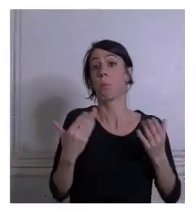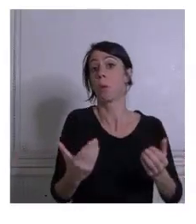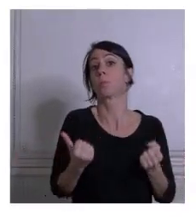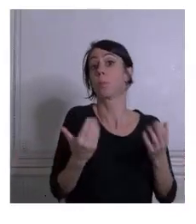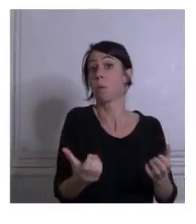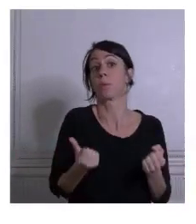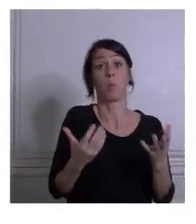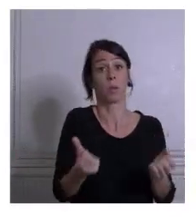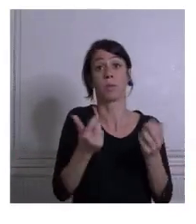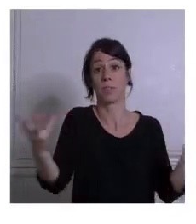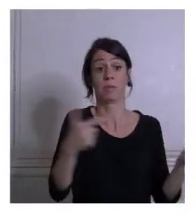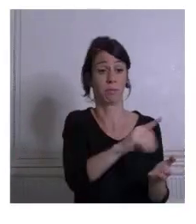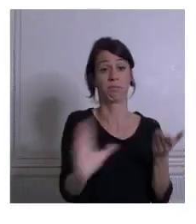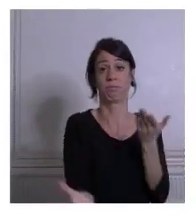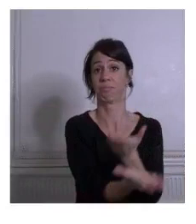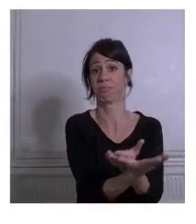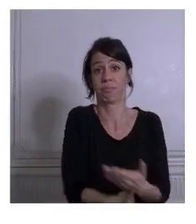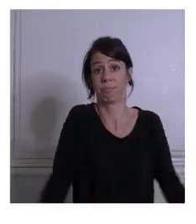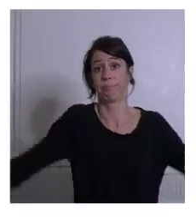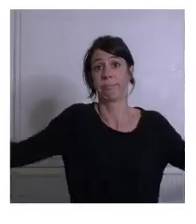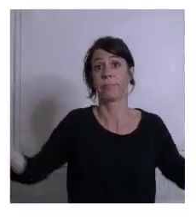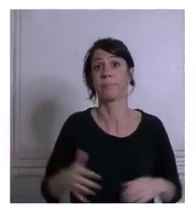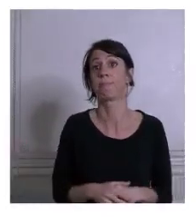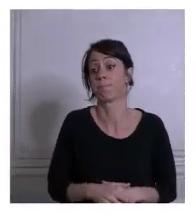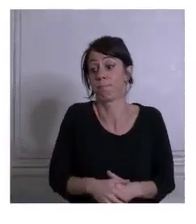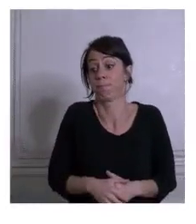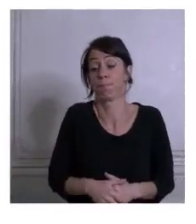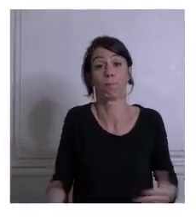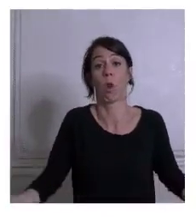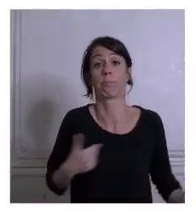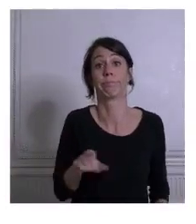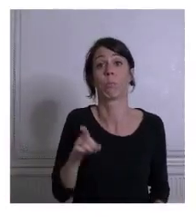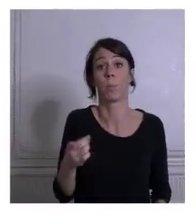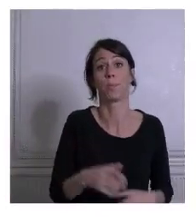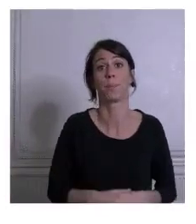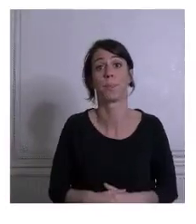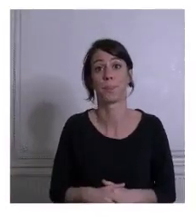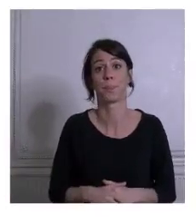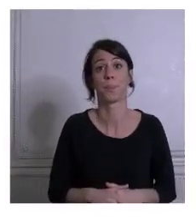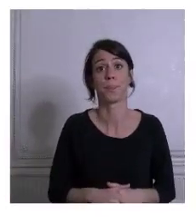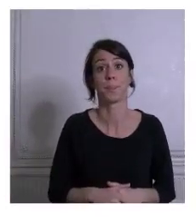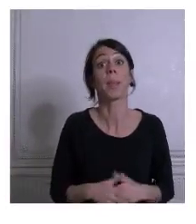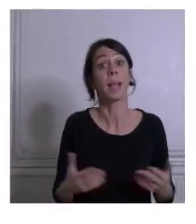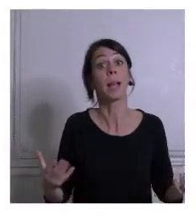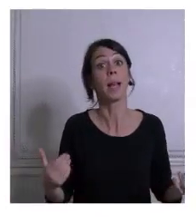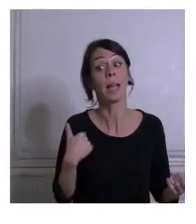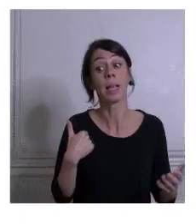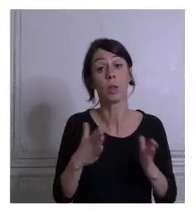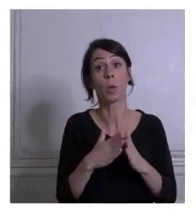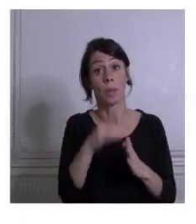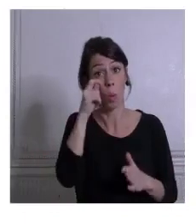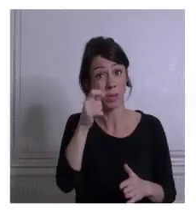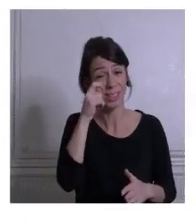maires. Et la ville de Talence n'était pas, je n'ai pas pris de renseignements plus